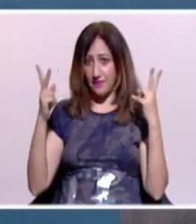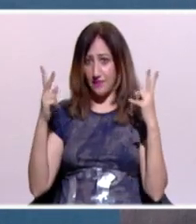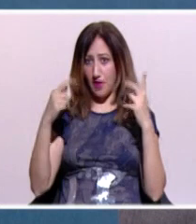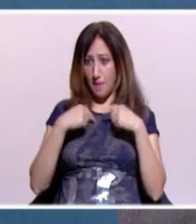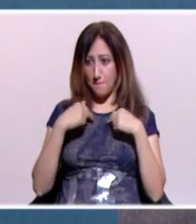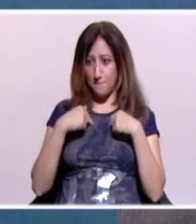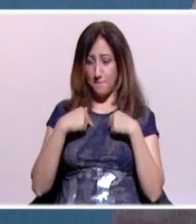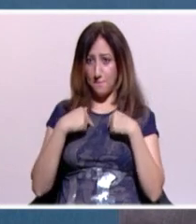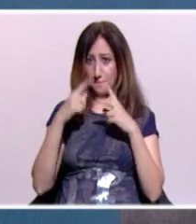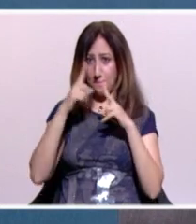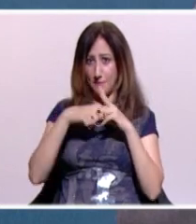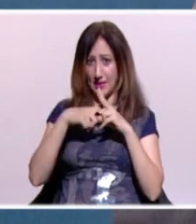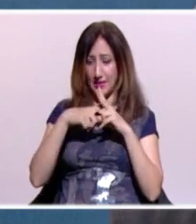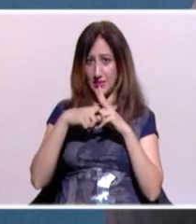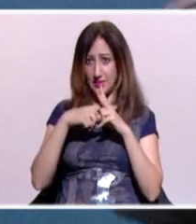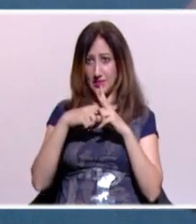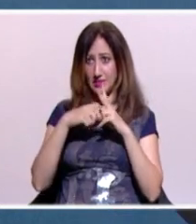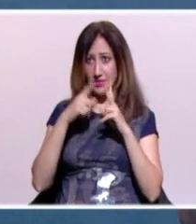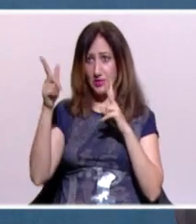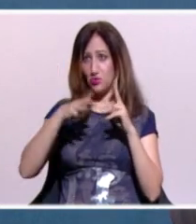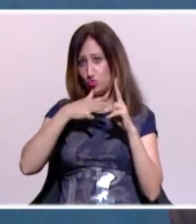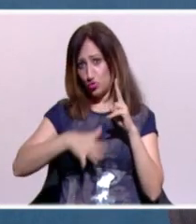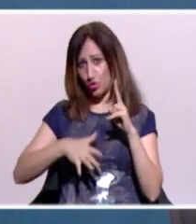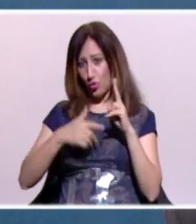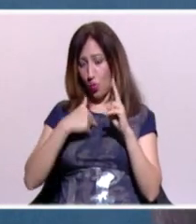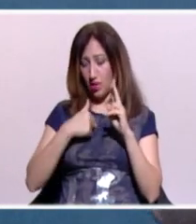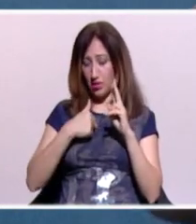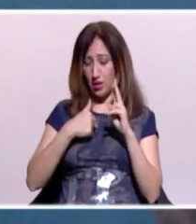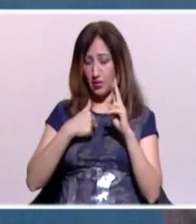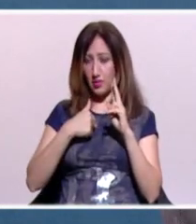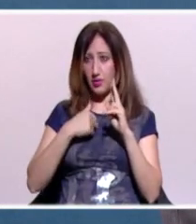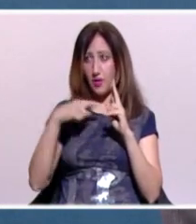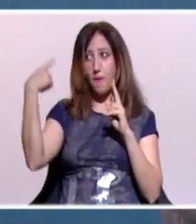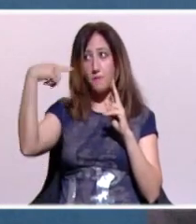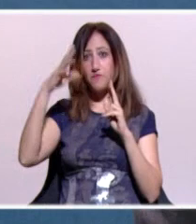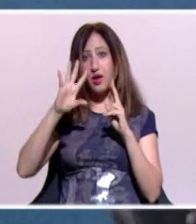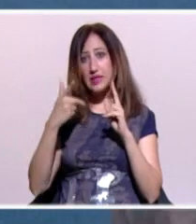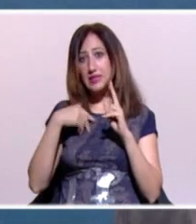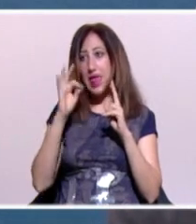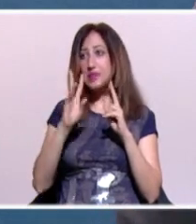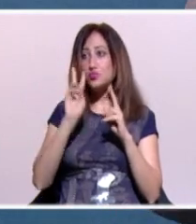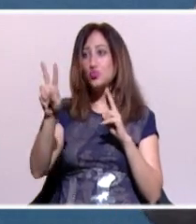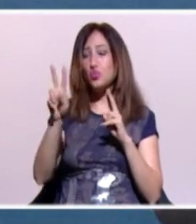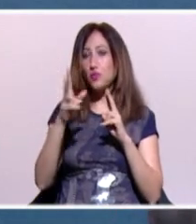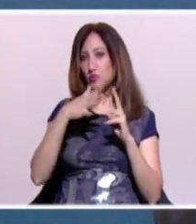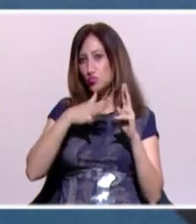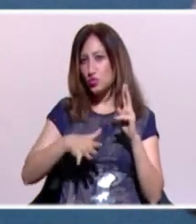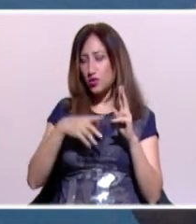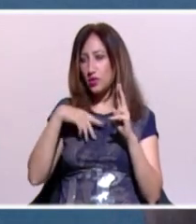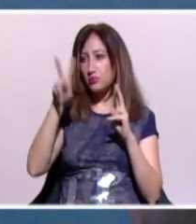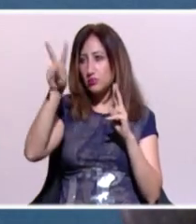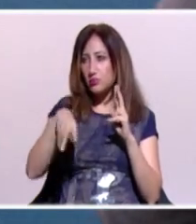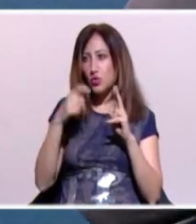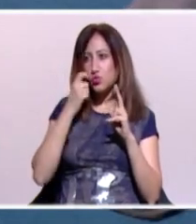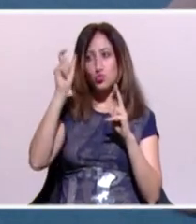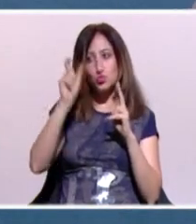وبين رمزي، واعجابي احيانا بالناس دي بتفكر ازاي. يا ريت الواحد حتى يفكر في حياته بالشكل